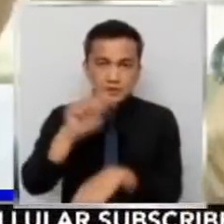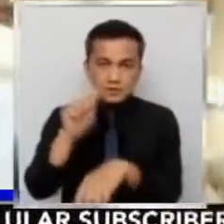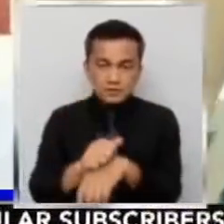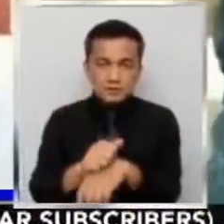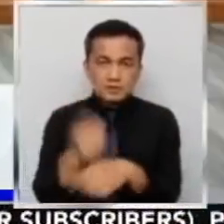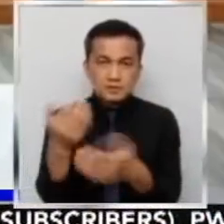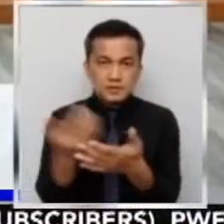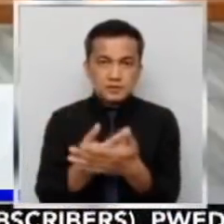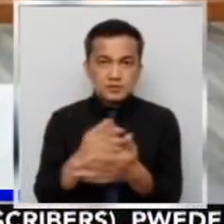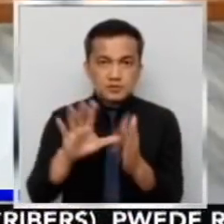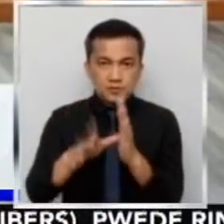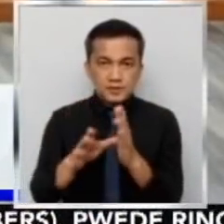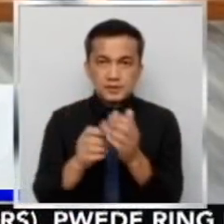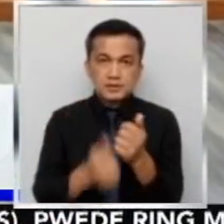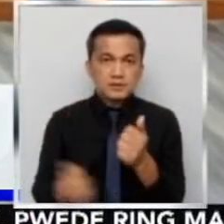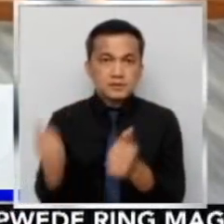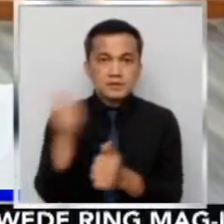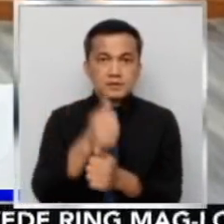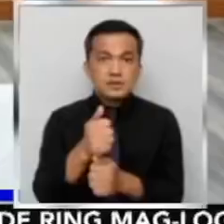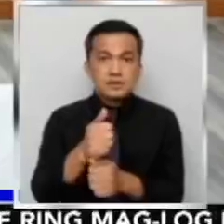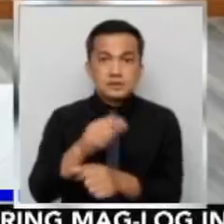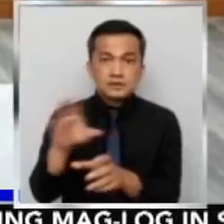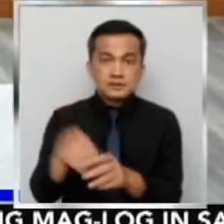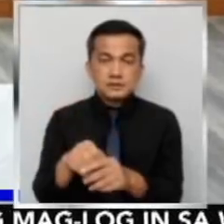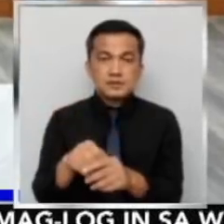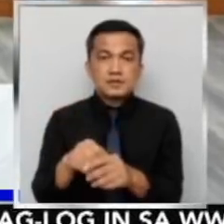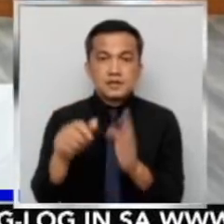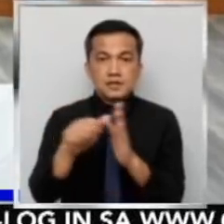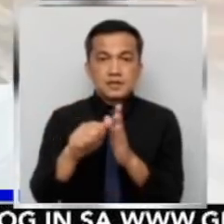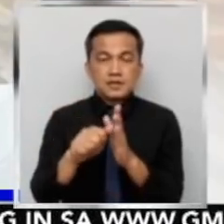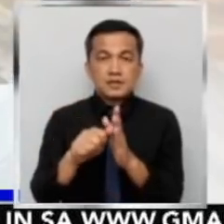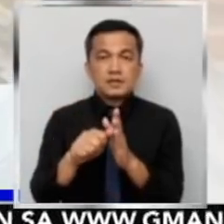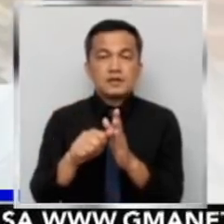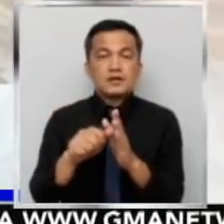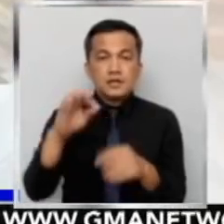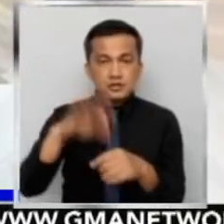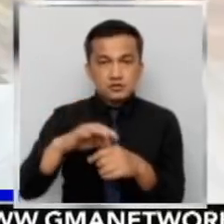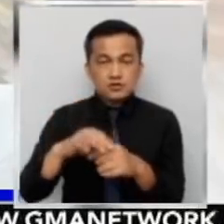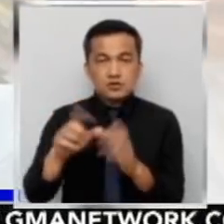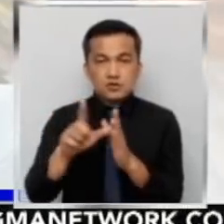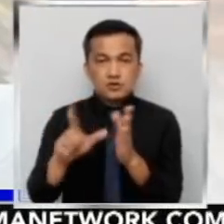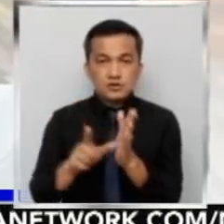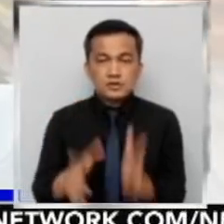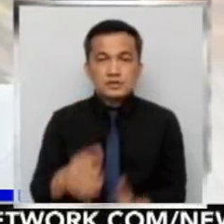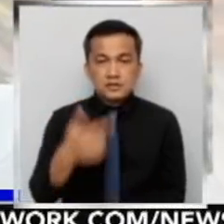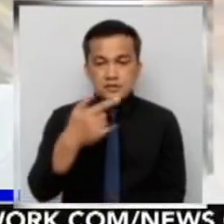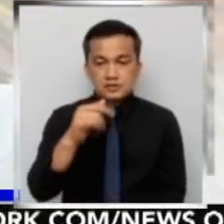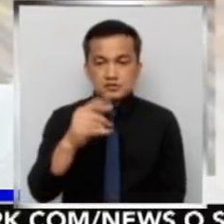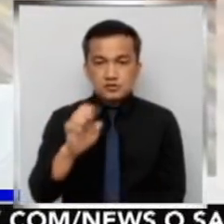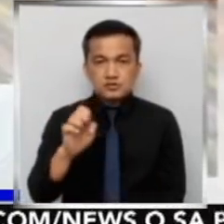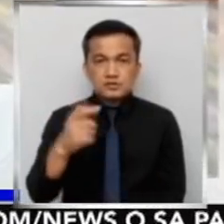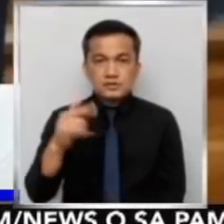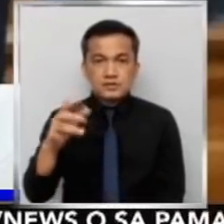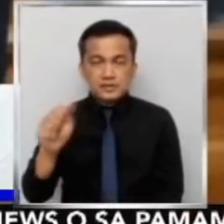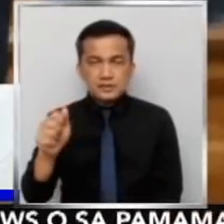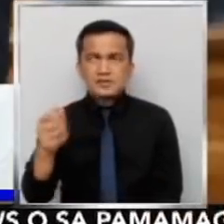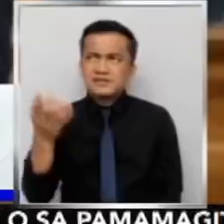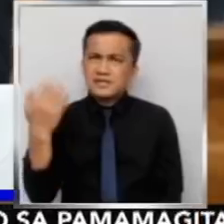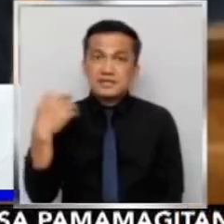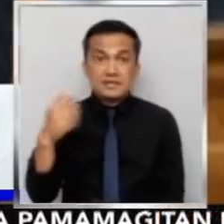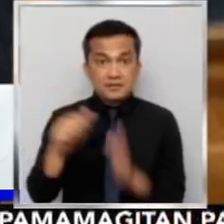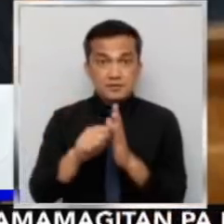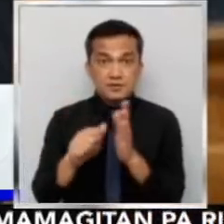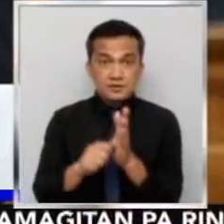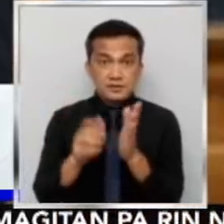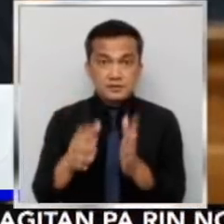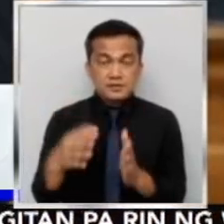COMELEC commissioner, kabilang ang election lawyer na si George Garcia na naging abogado ng ilang tumatakbong presidente. Sana lang